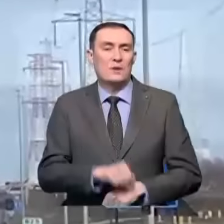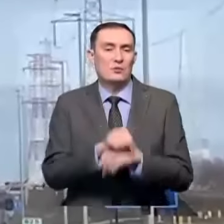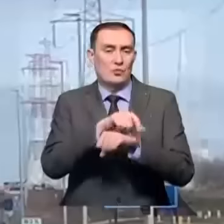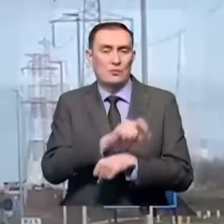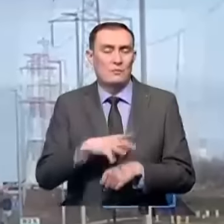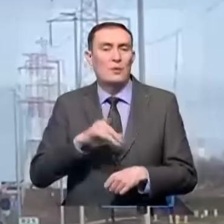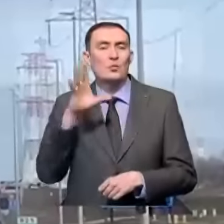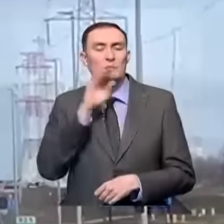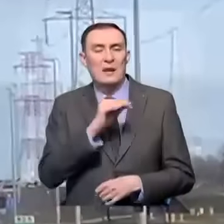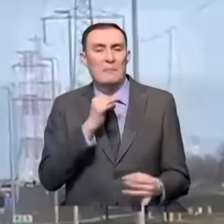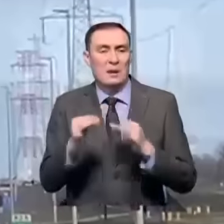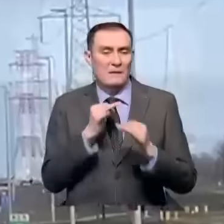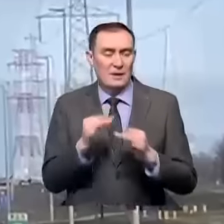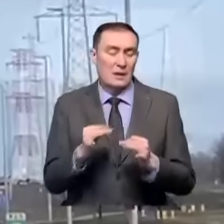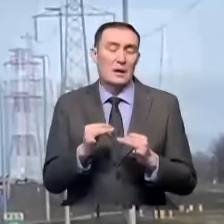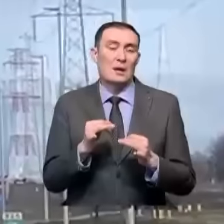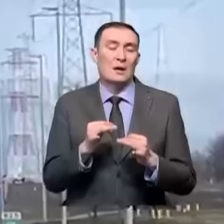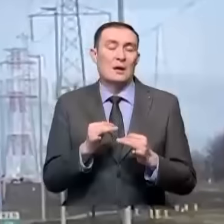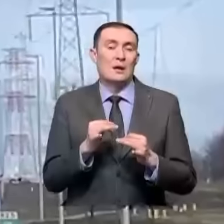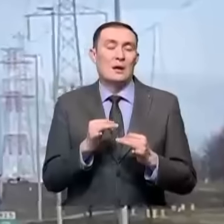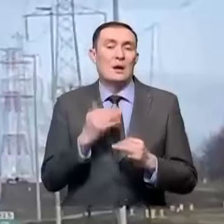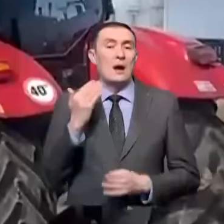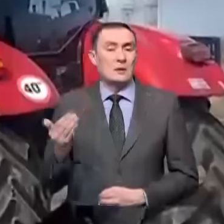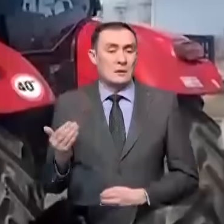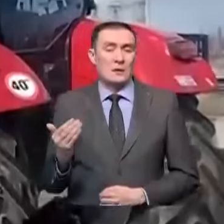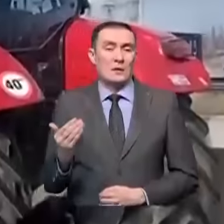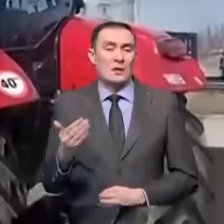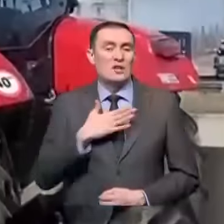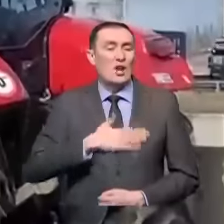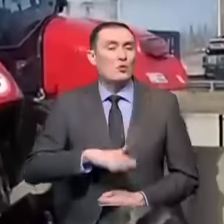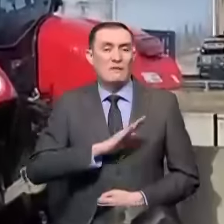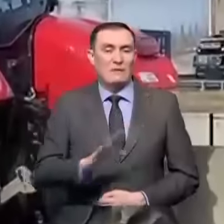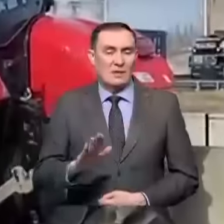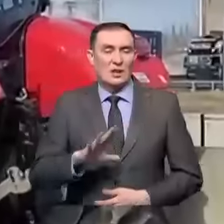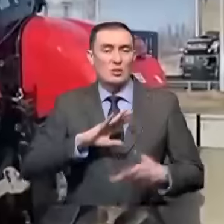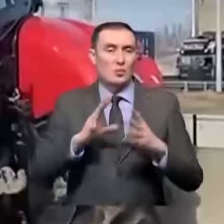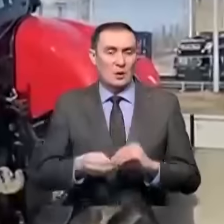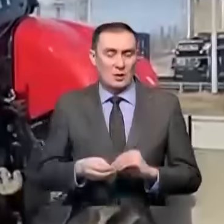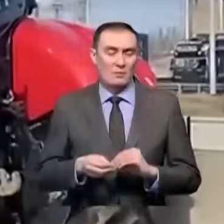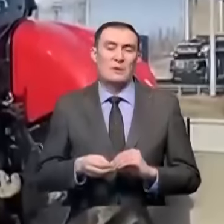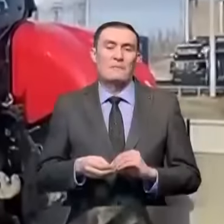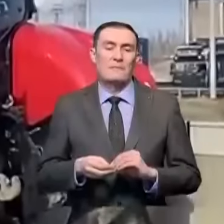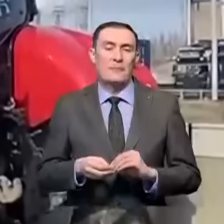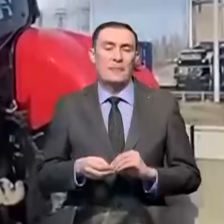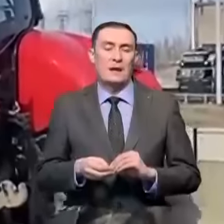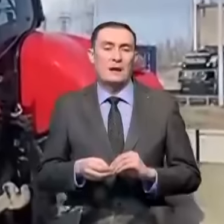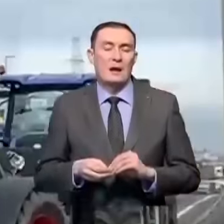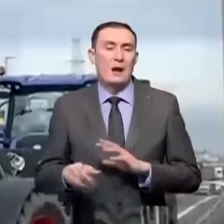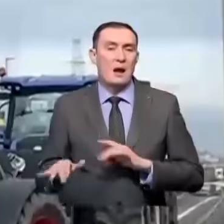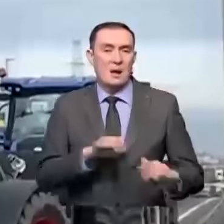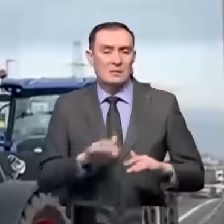до нашего включения, они не удовлетворены результатами тех